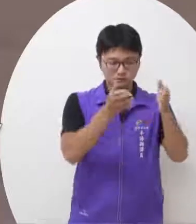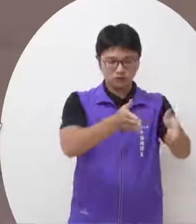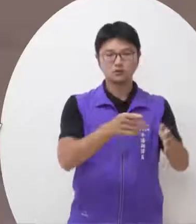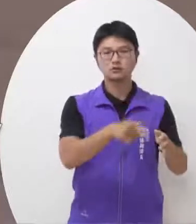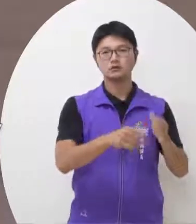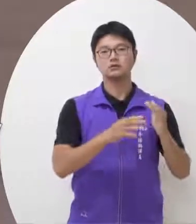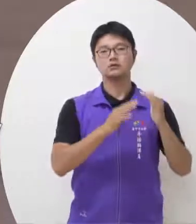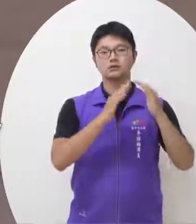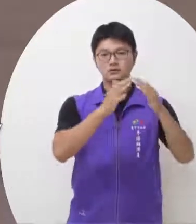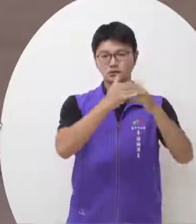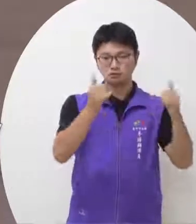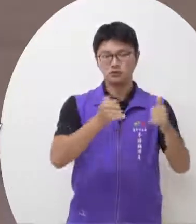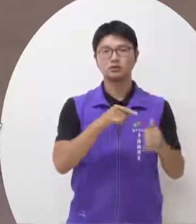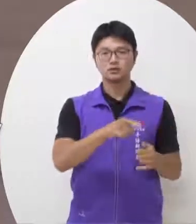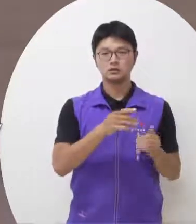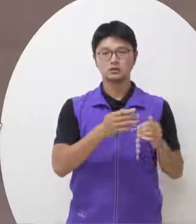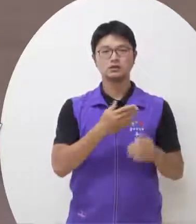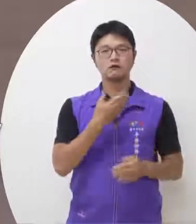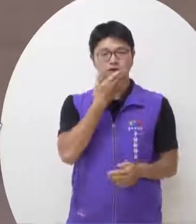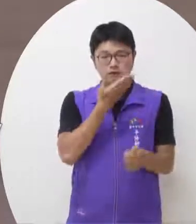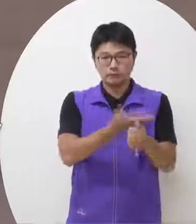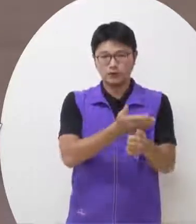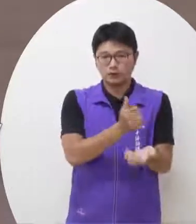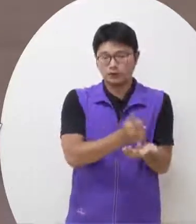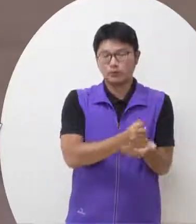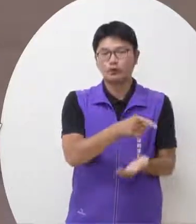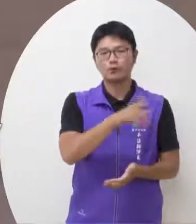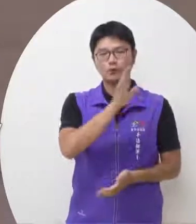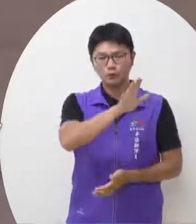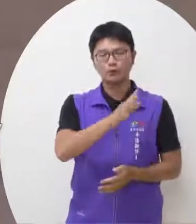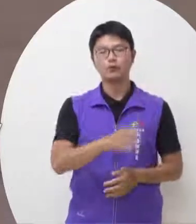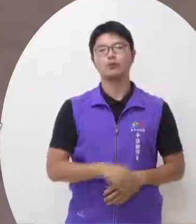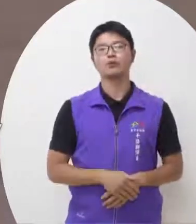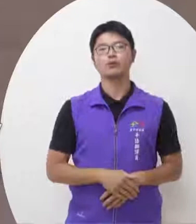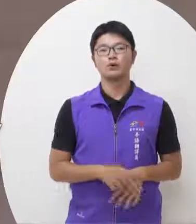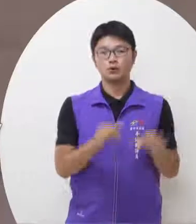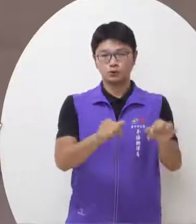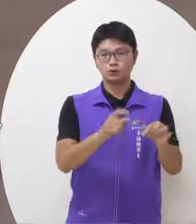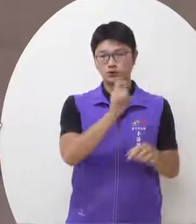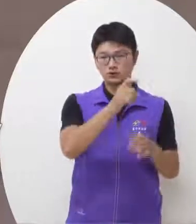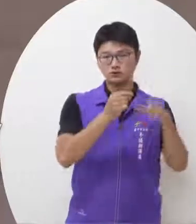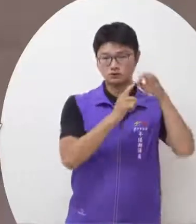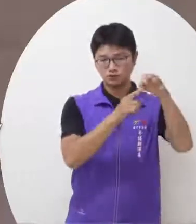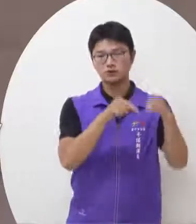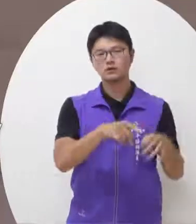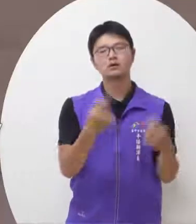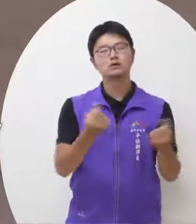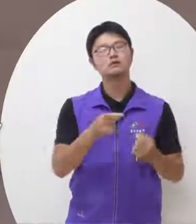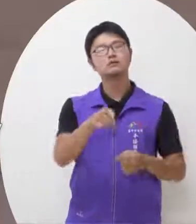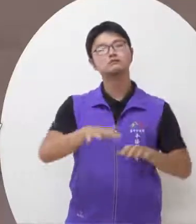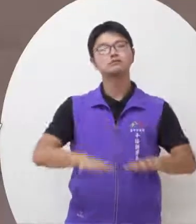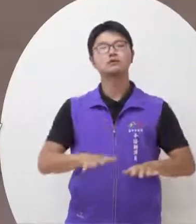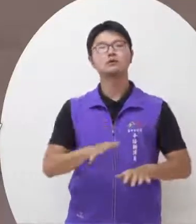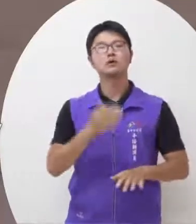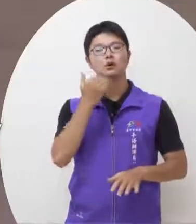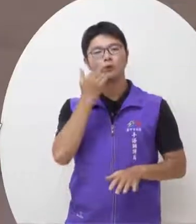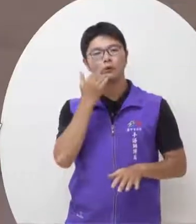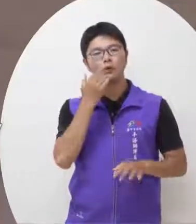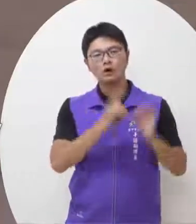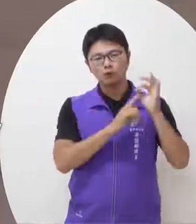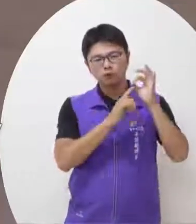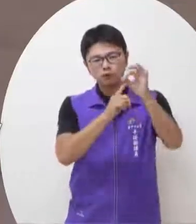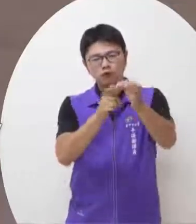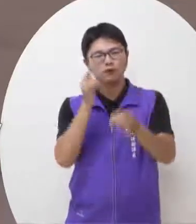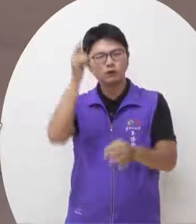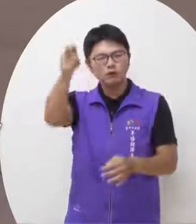市民可以享受到双十公车，就是坐，不管你今天要坐那个坐多远，你坐到